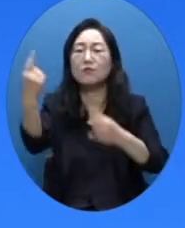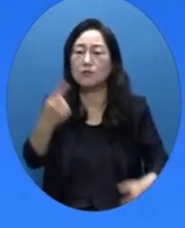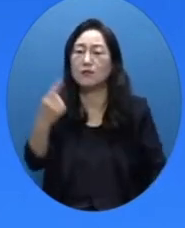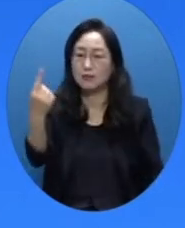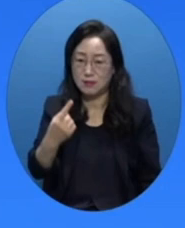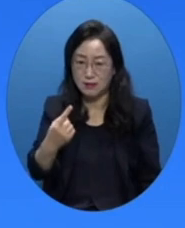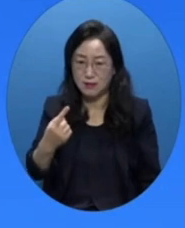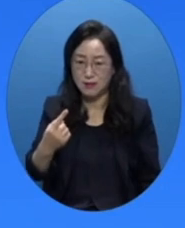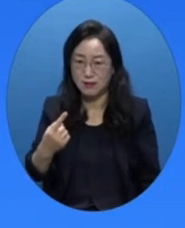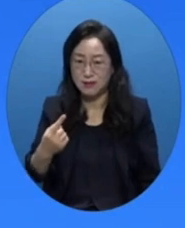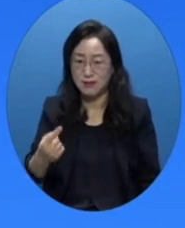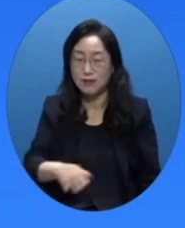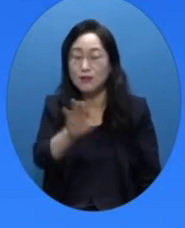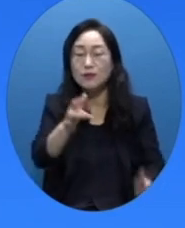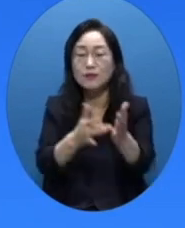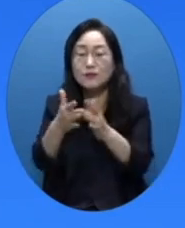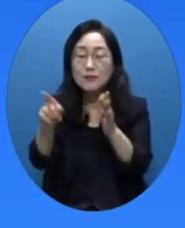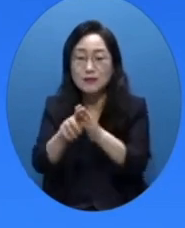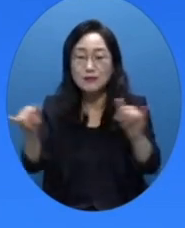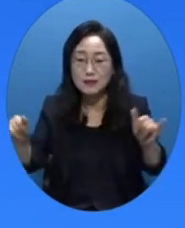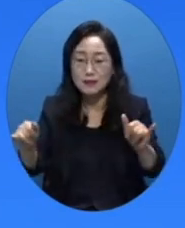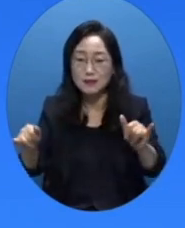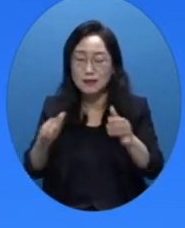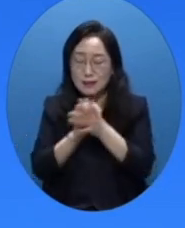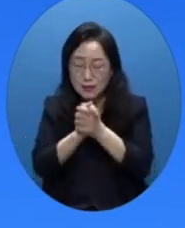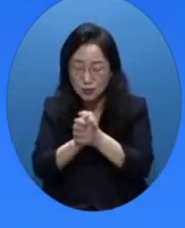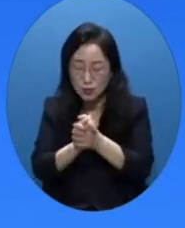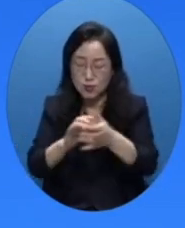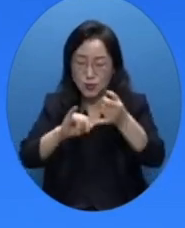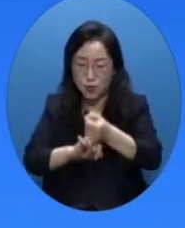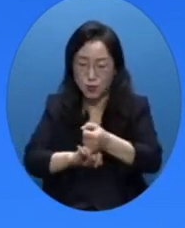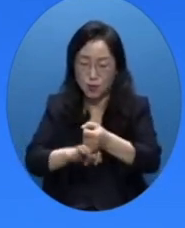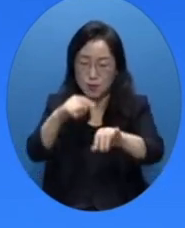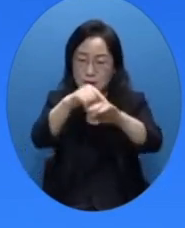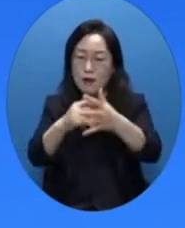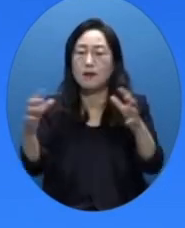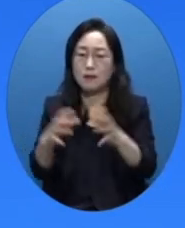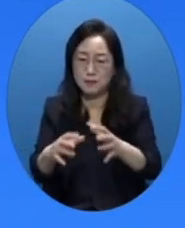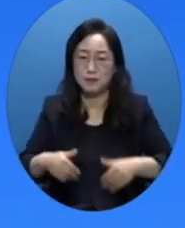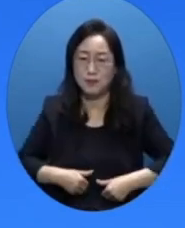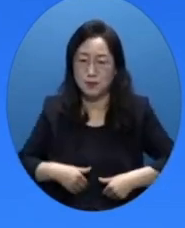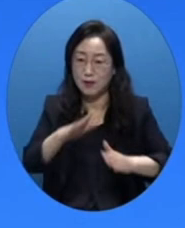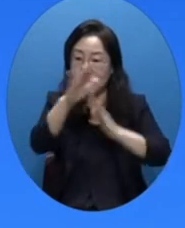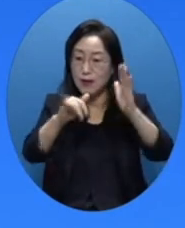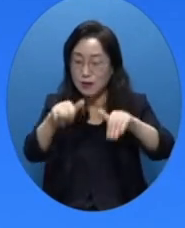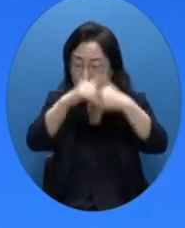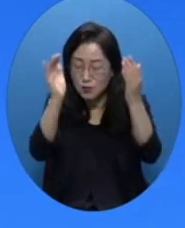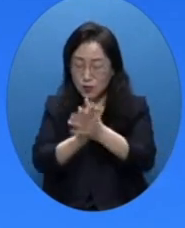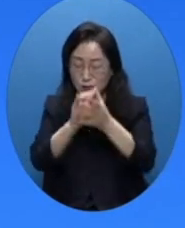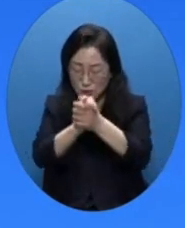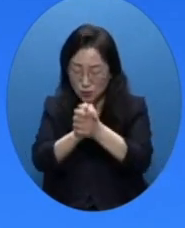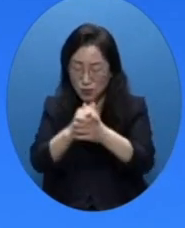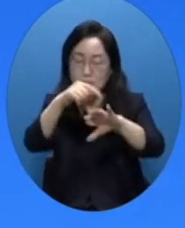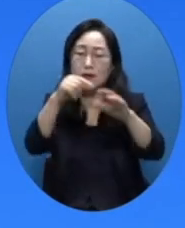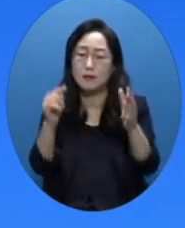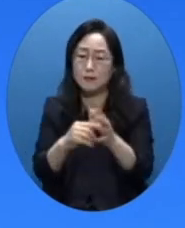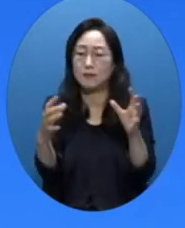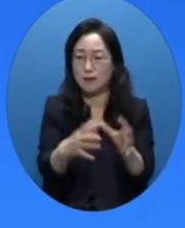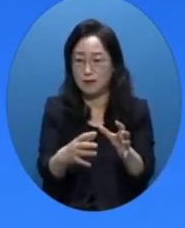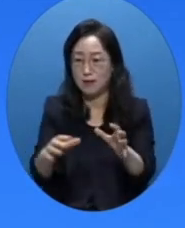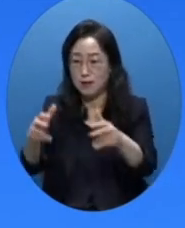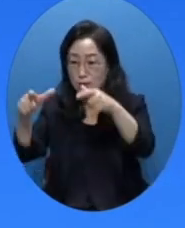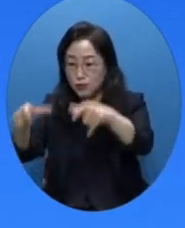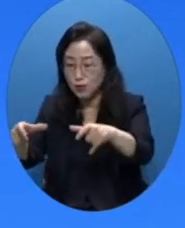것입니다. 우리 예수 믿는 사람들은 기도 공동체가 되어야 합니다. 온 가족이 기도 공동체의 가족이 되고 온 구역이